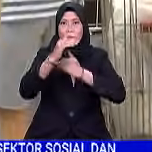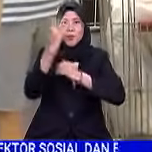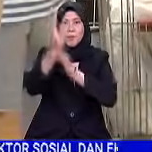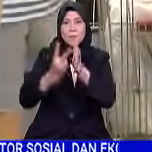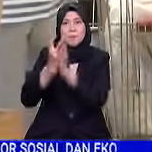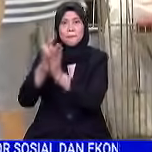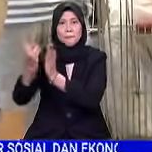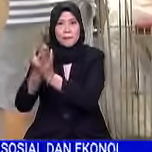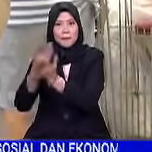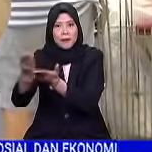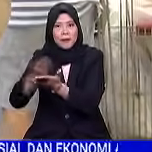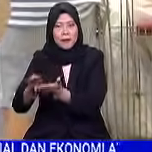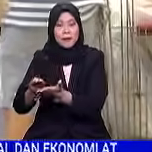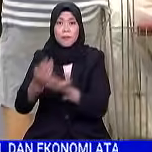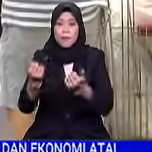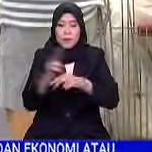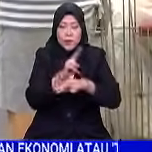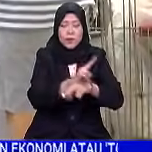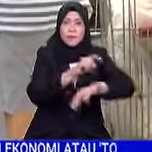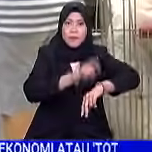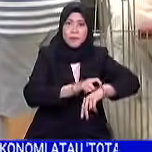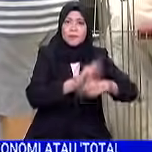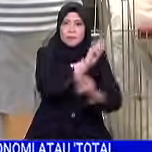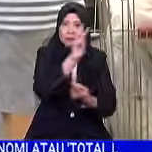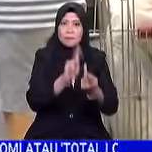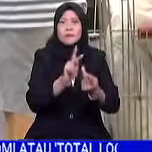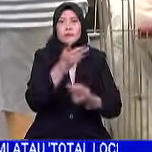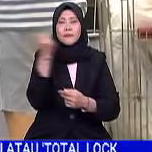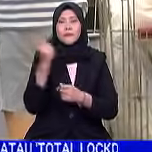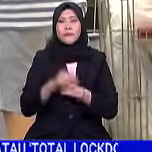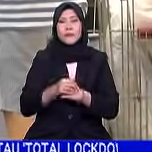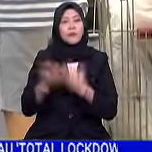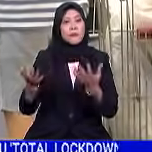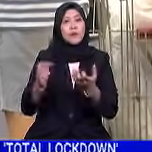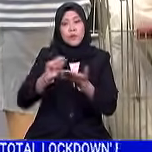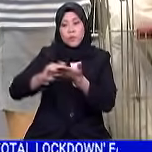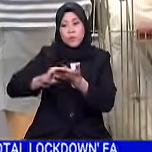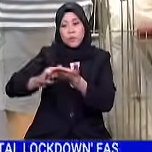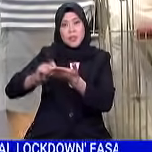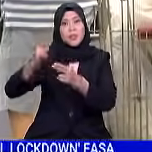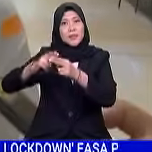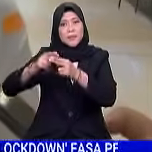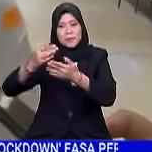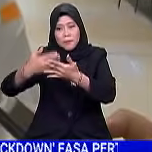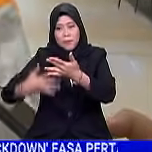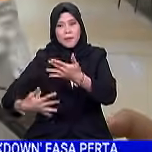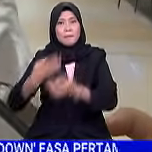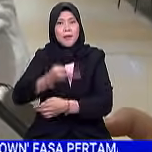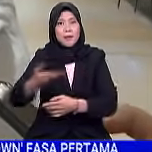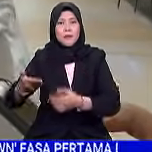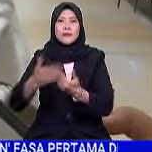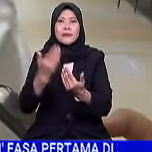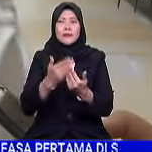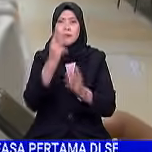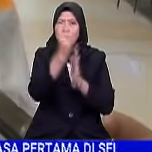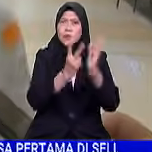beli barang-barang keperluan. So gunakan masa tu dengan sebetul-betulnya. So kalau boleh nak keluar dari rumah tu tulis dulu senarai apa-apa. So saya rasa